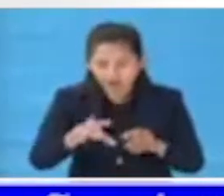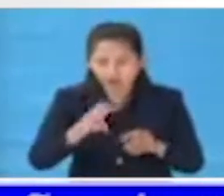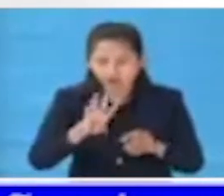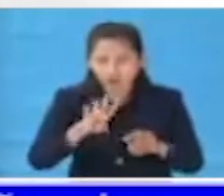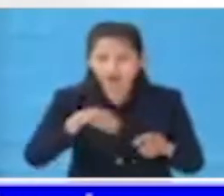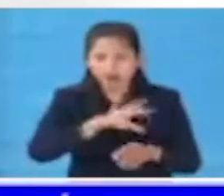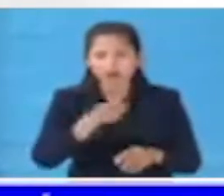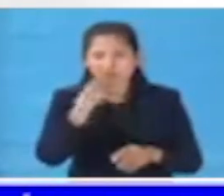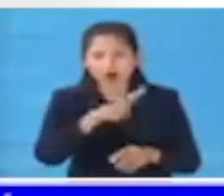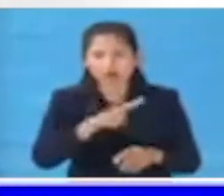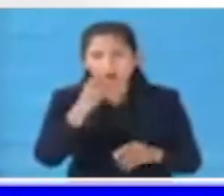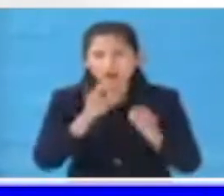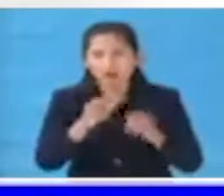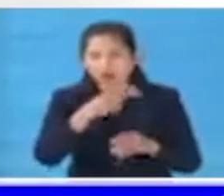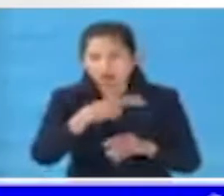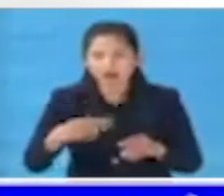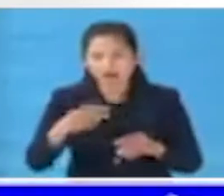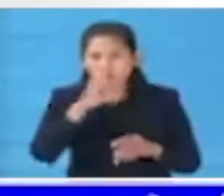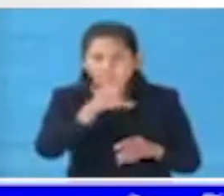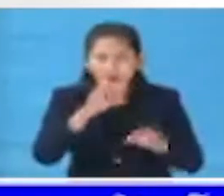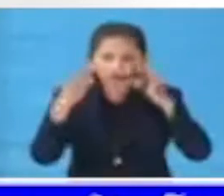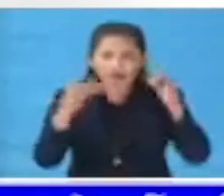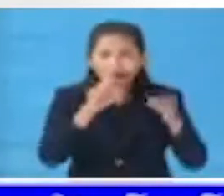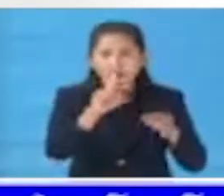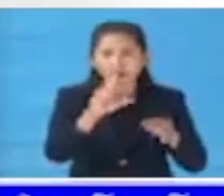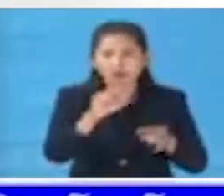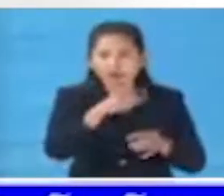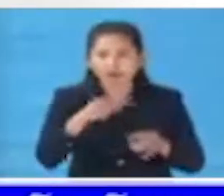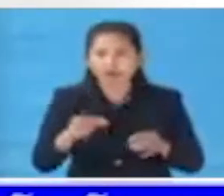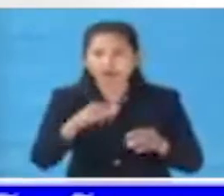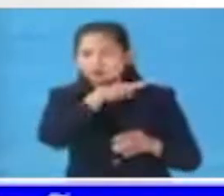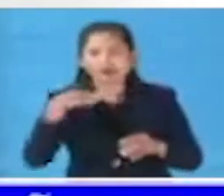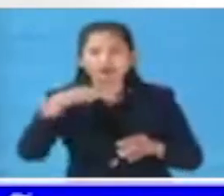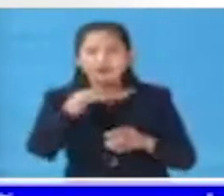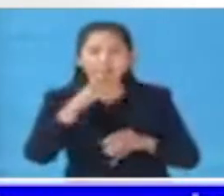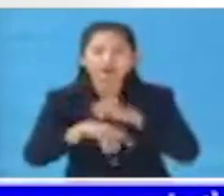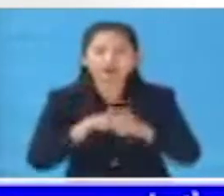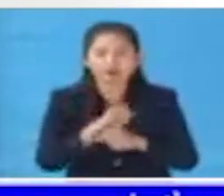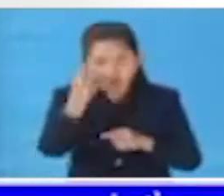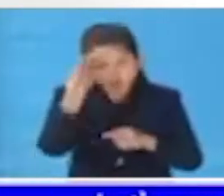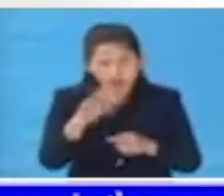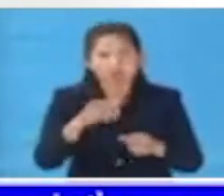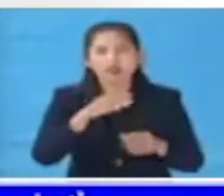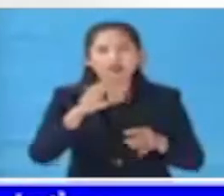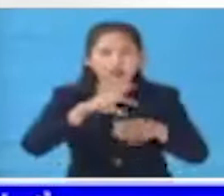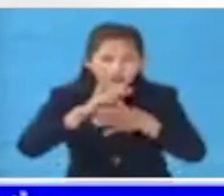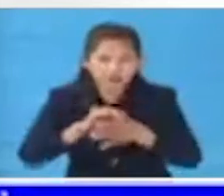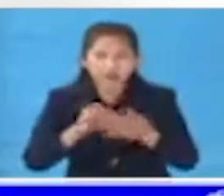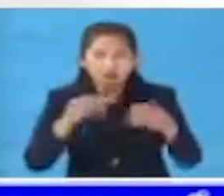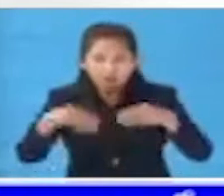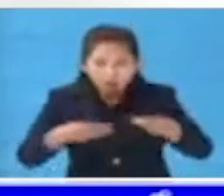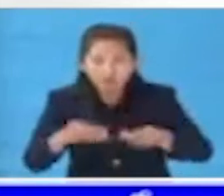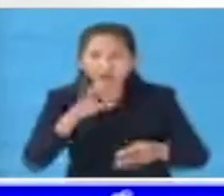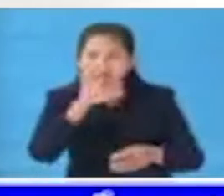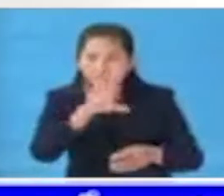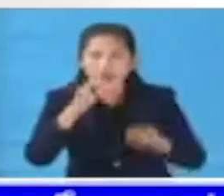ប្រទេសកម្ពុជាវៀតណាមនិងឥណ្ឌូនេស៊ីមានសត្វឆ្កែនិងឆ្មាជាង10លានក្បាលត្រូវបានសម្លាប់ជារៀងរាល់ឆ្នាំដើម្បីយកសាច់ហើយការជួញដូរ